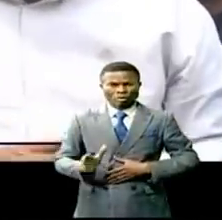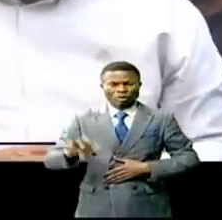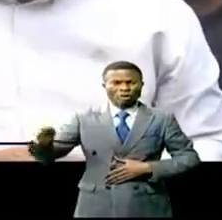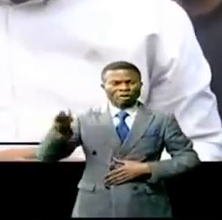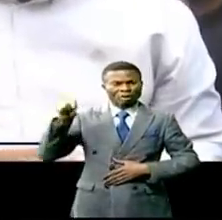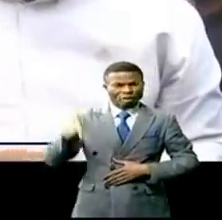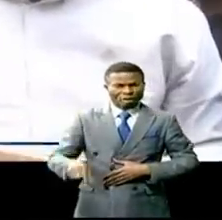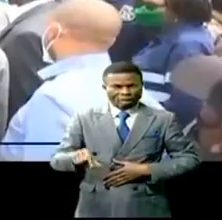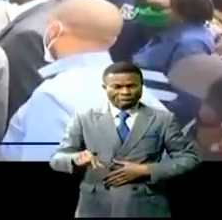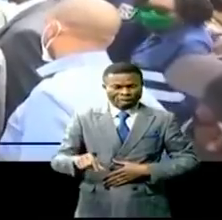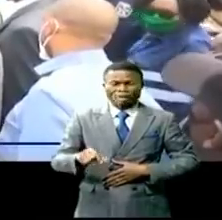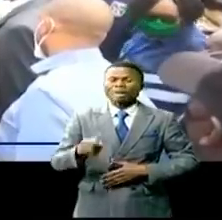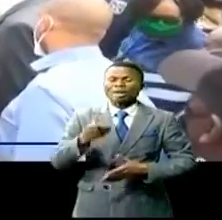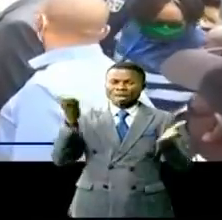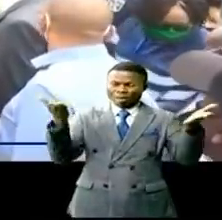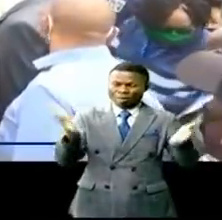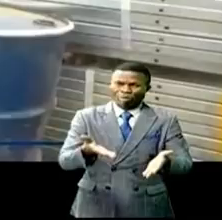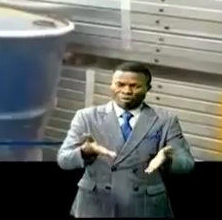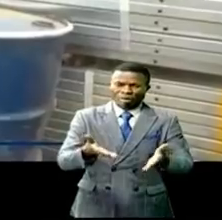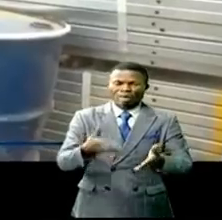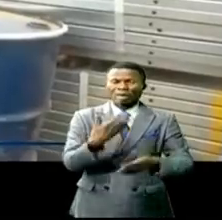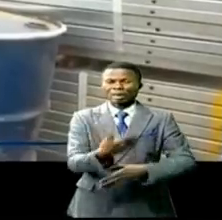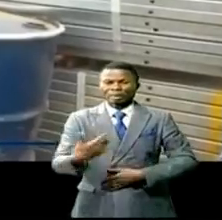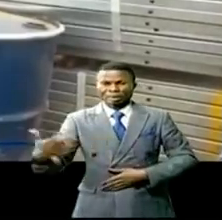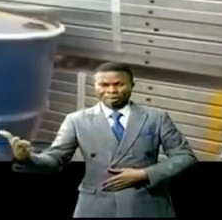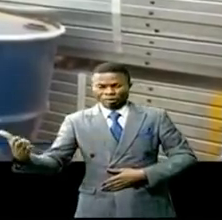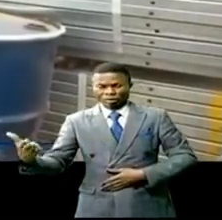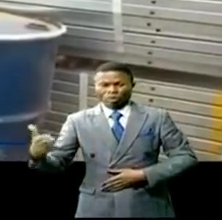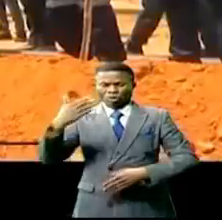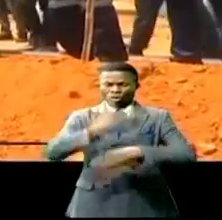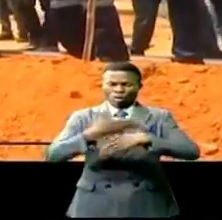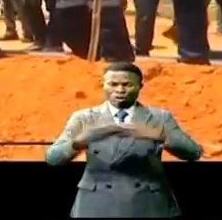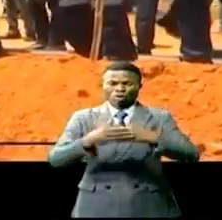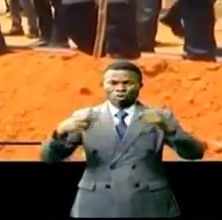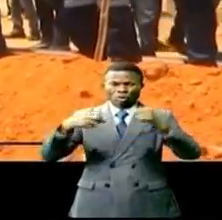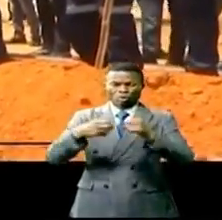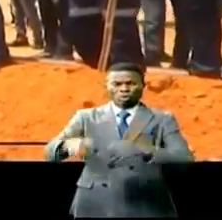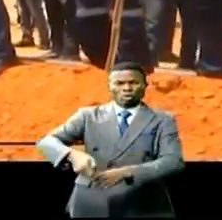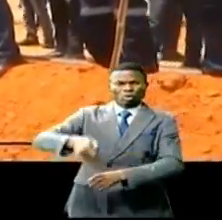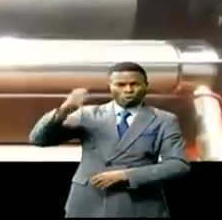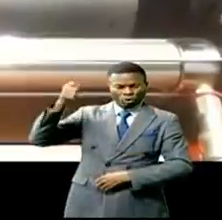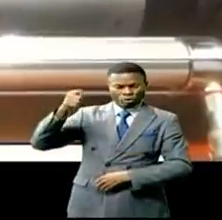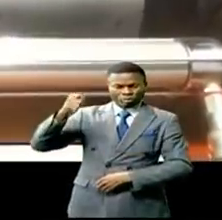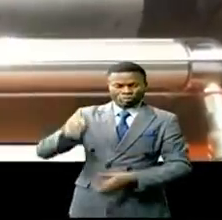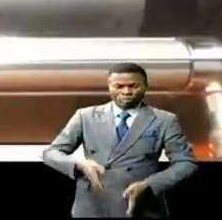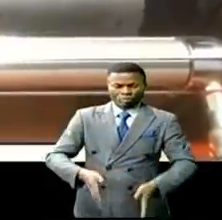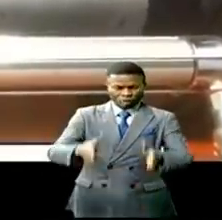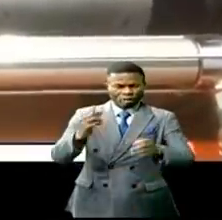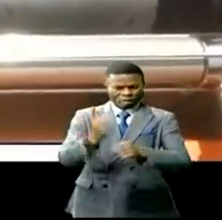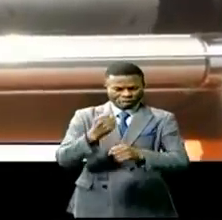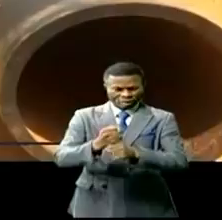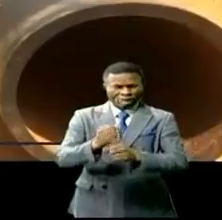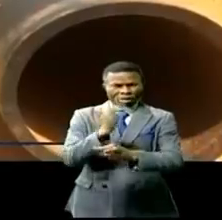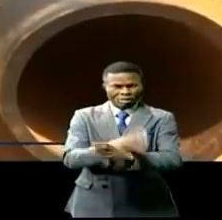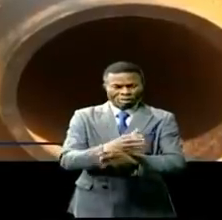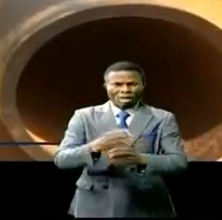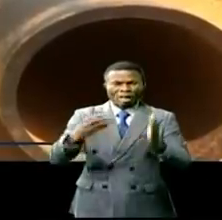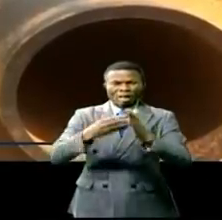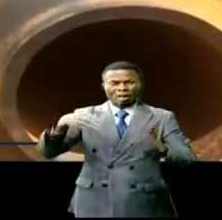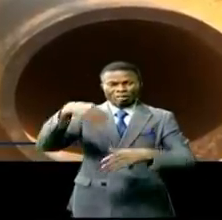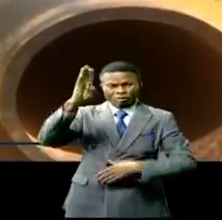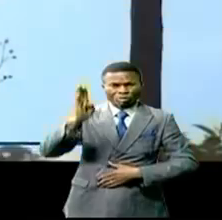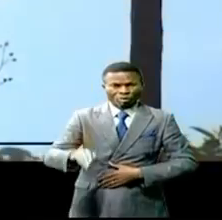la kpc vais présenter le matériel en attaque d'installation du côté de la tuyauterie les travaux sont réalisés à 80 %